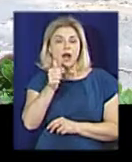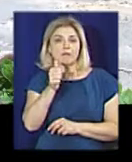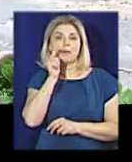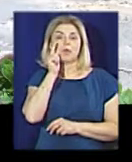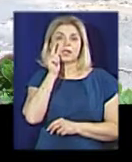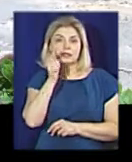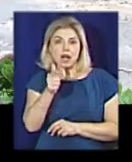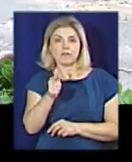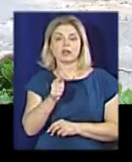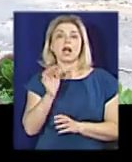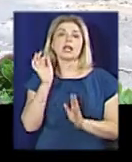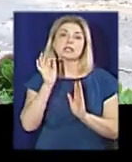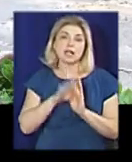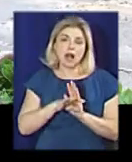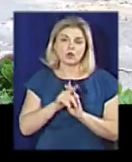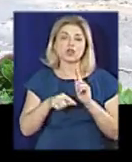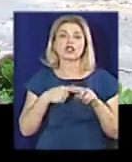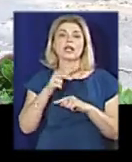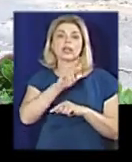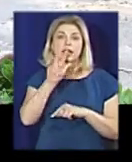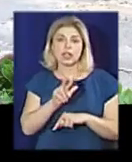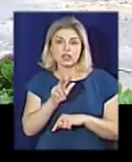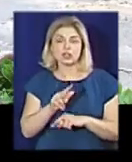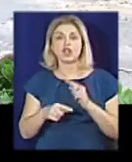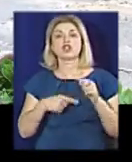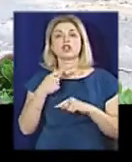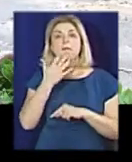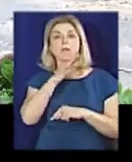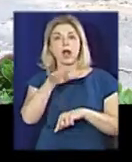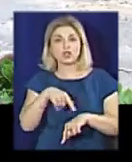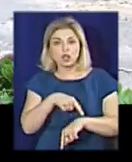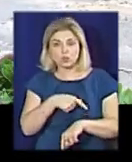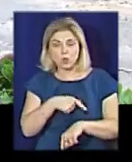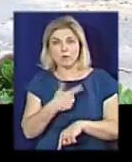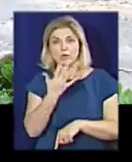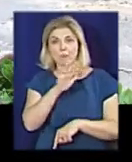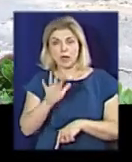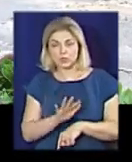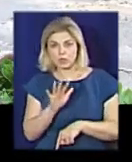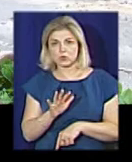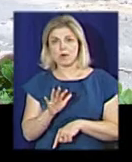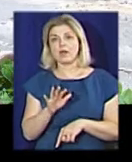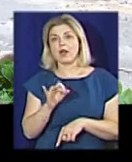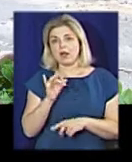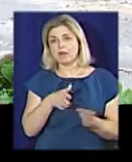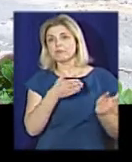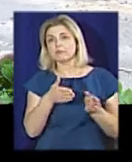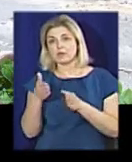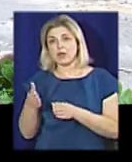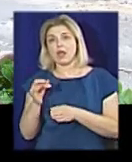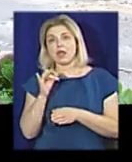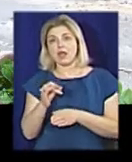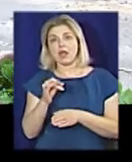післязавтра, зразу через 3 години, через 5 годин, ще колись. Ну, тобто вони кормили